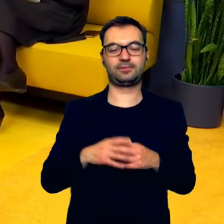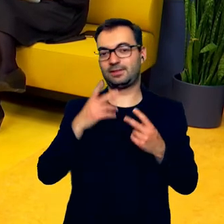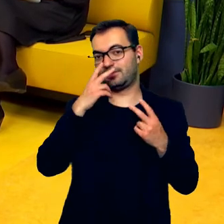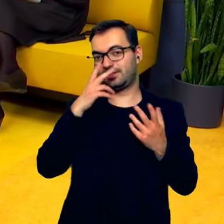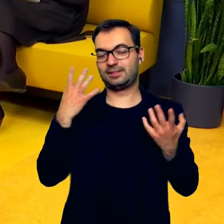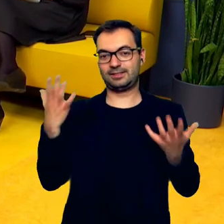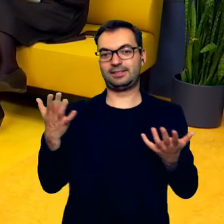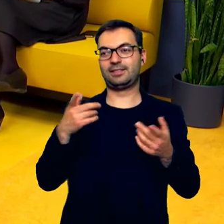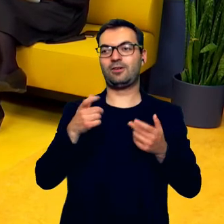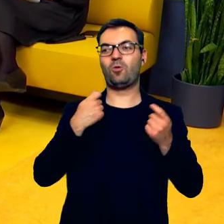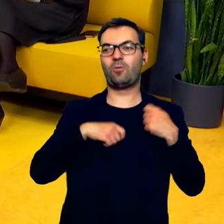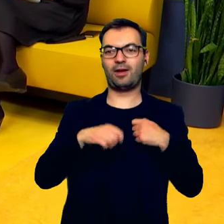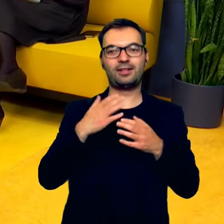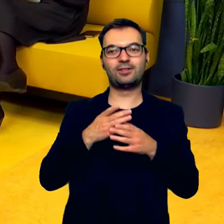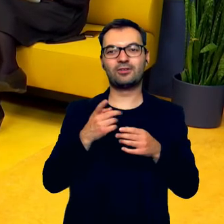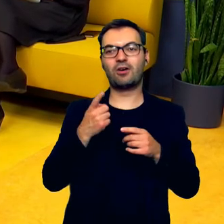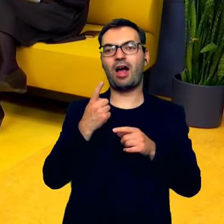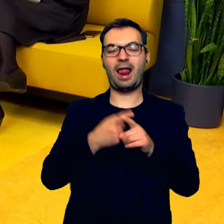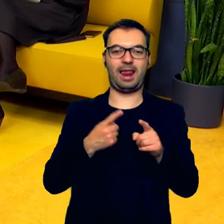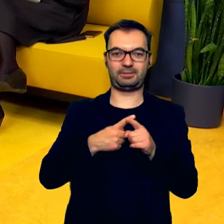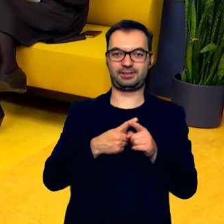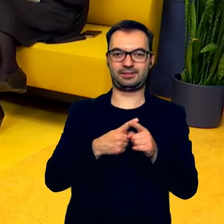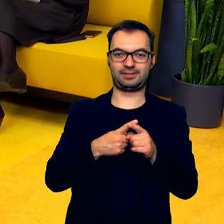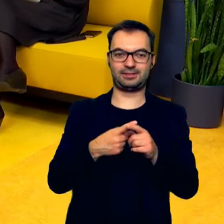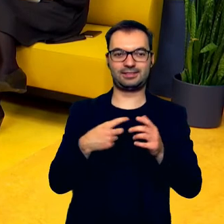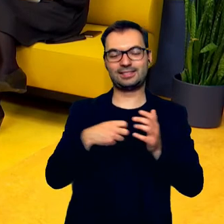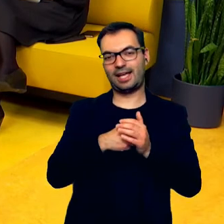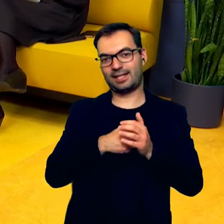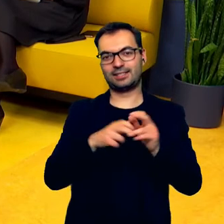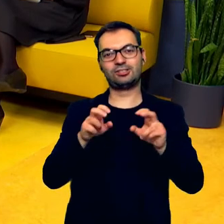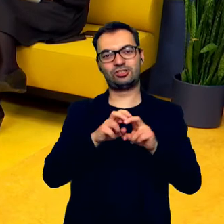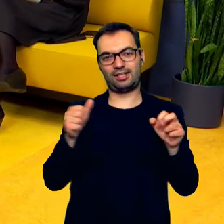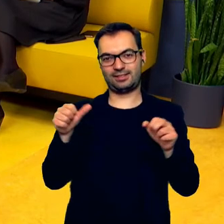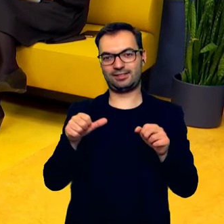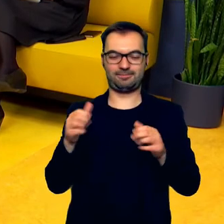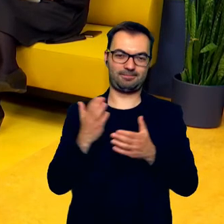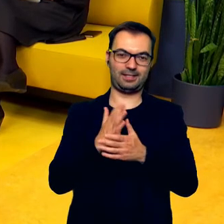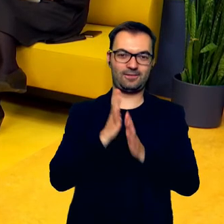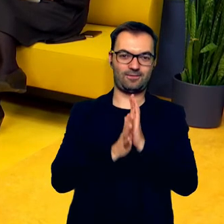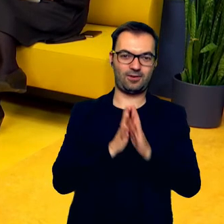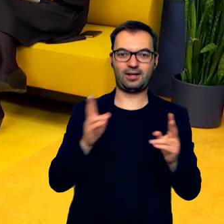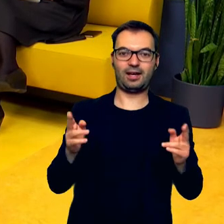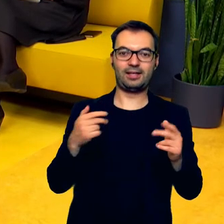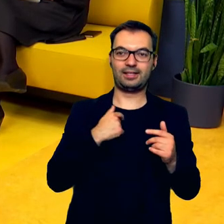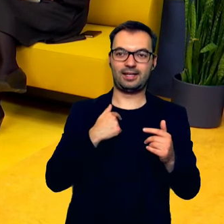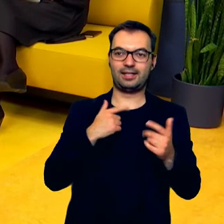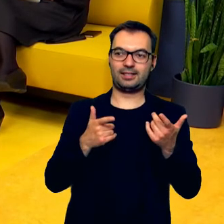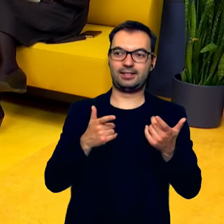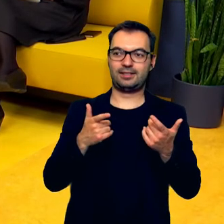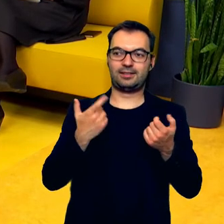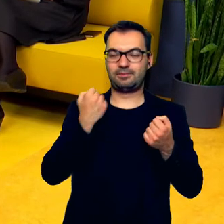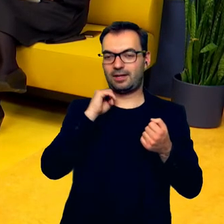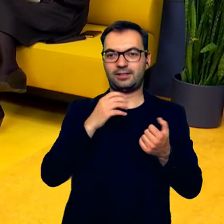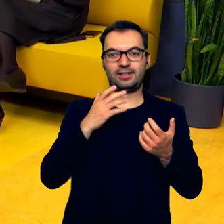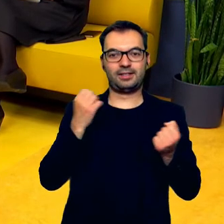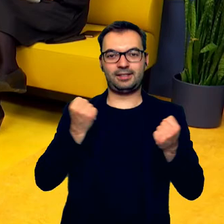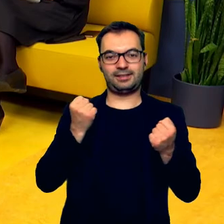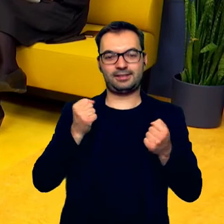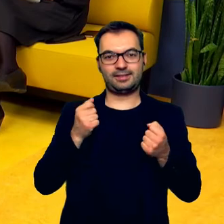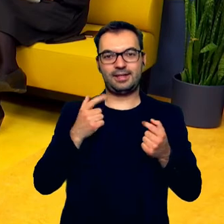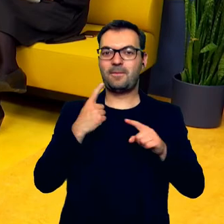widzi, strój jest tylko jednym z wielu elementów czasów, które opisuję, a w których jestem, do których mam bardzo